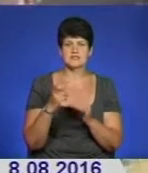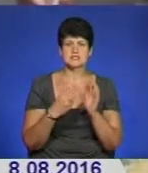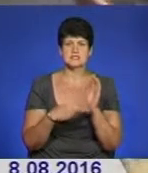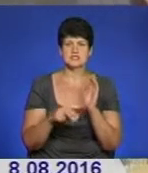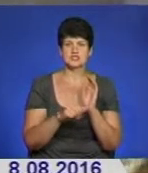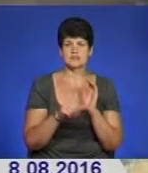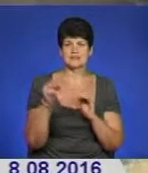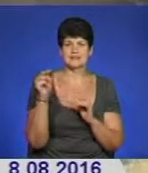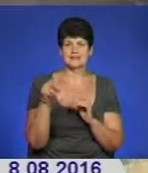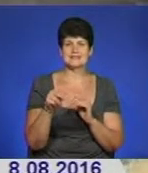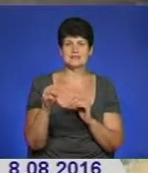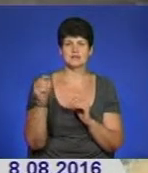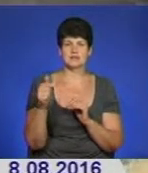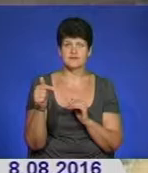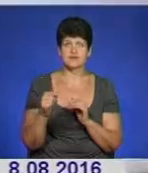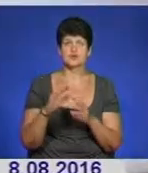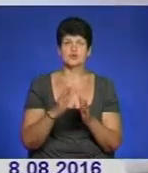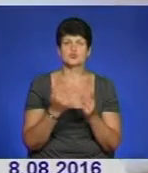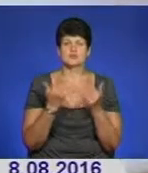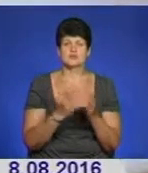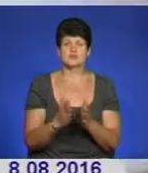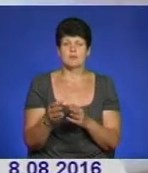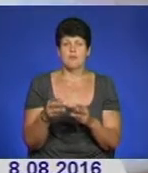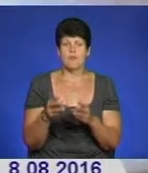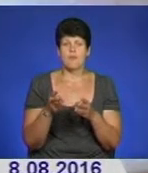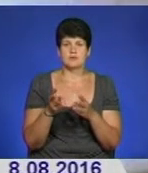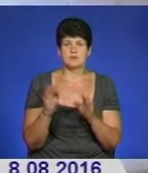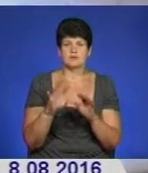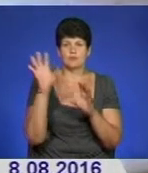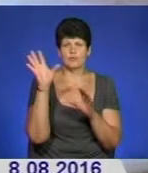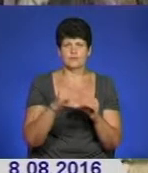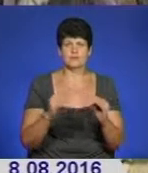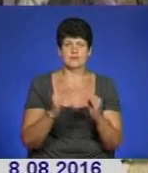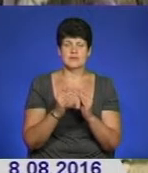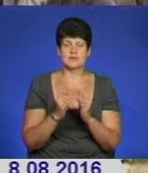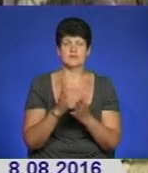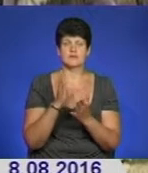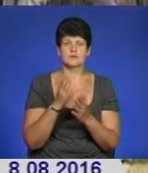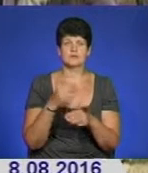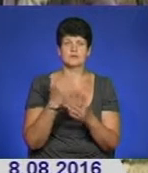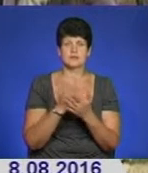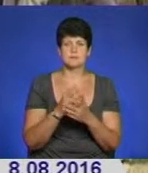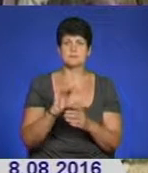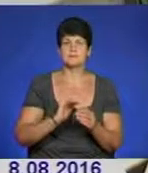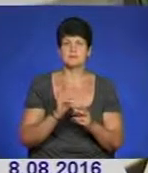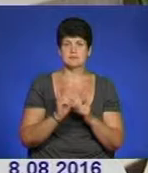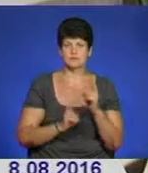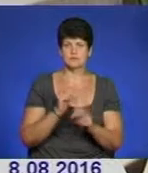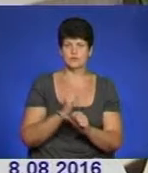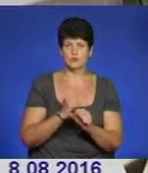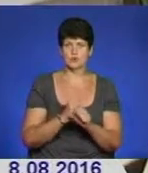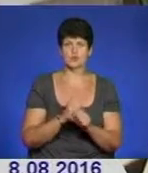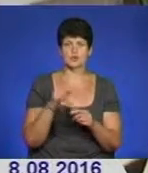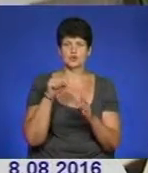тисяч гривень. Сучасну систему опалення встановлять по всій будівлі. Підрядником є підприємство Тернопільської області. Зовнішні та